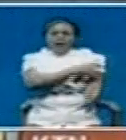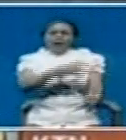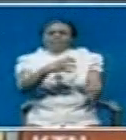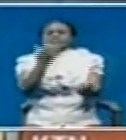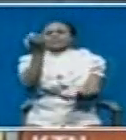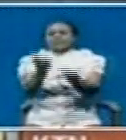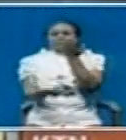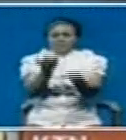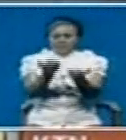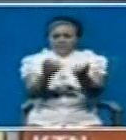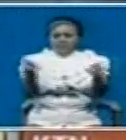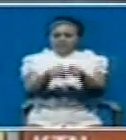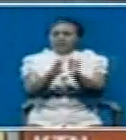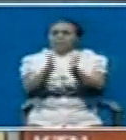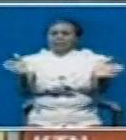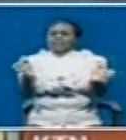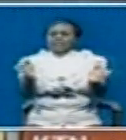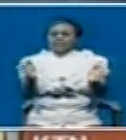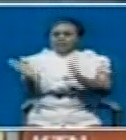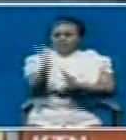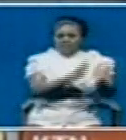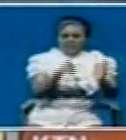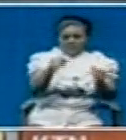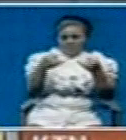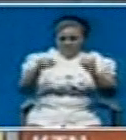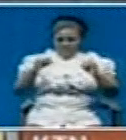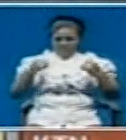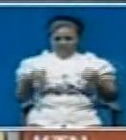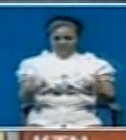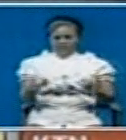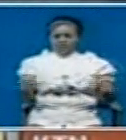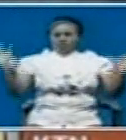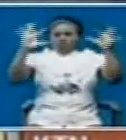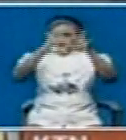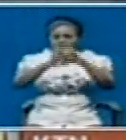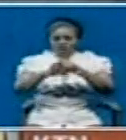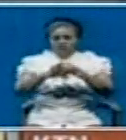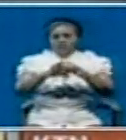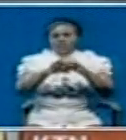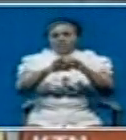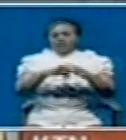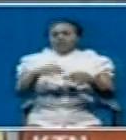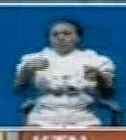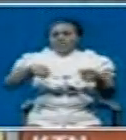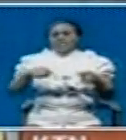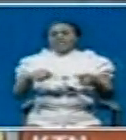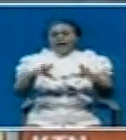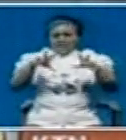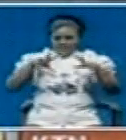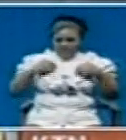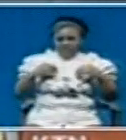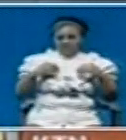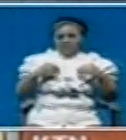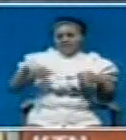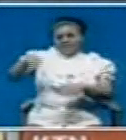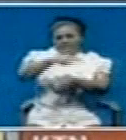and rationalization of the public service program is being implemented jointly, as we have been made to appreciate area